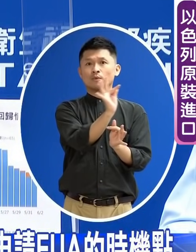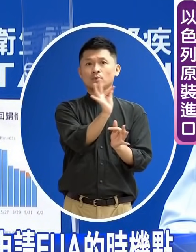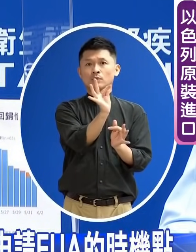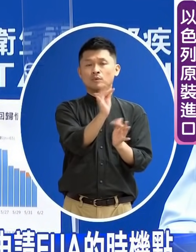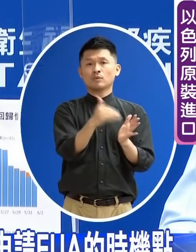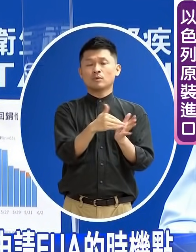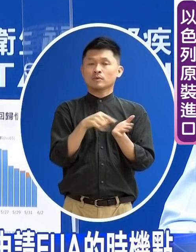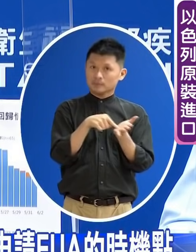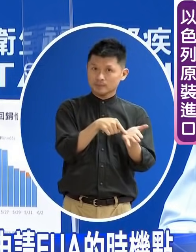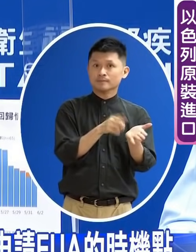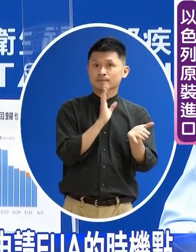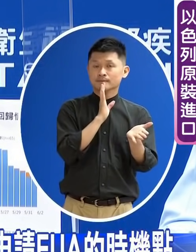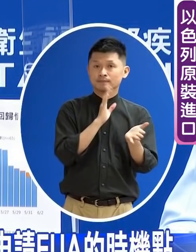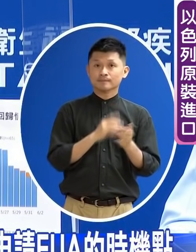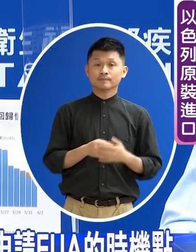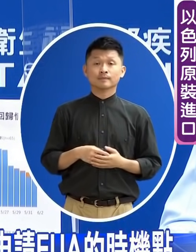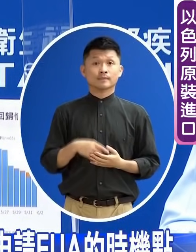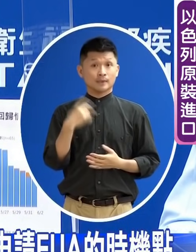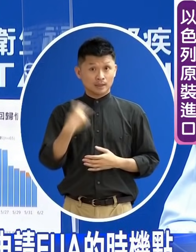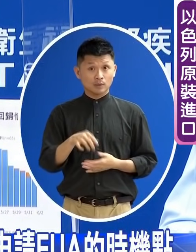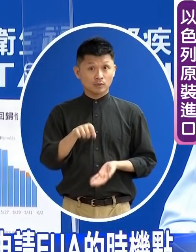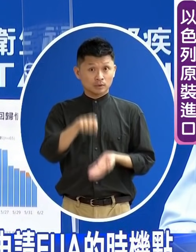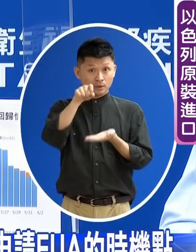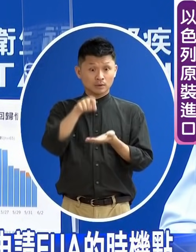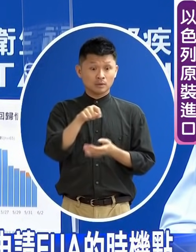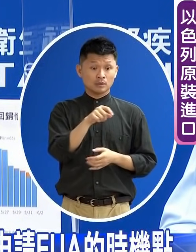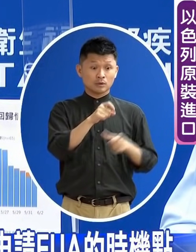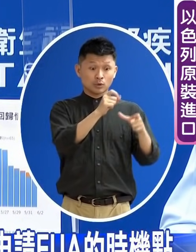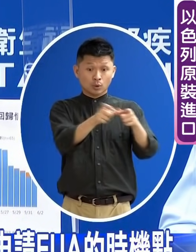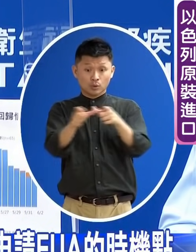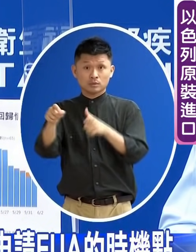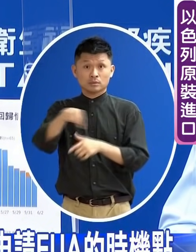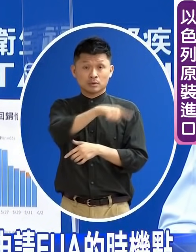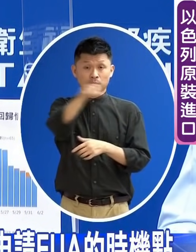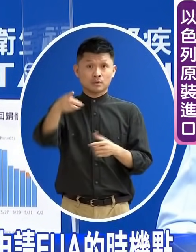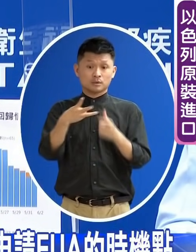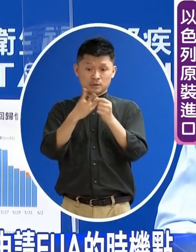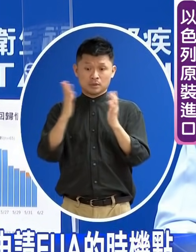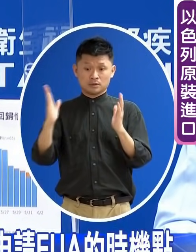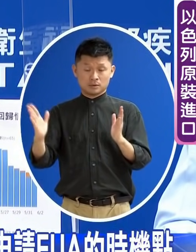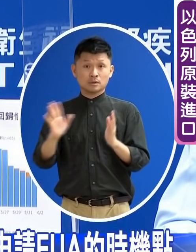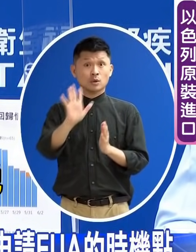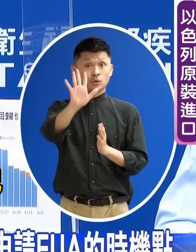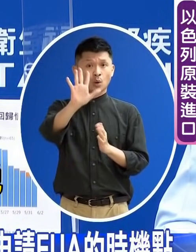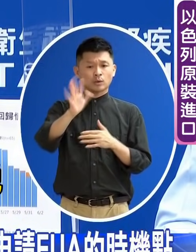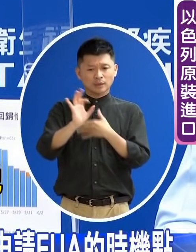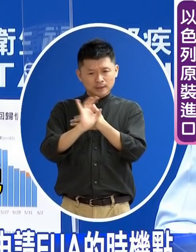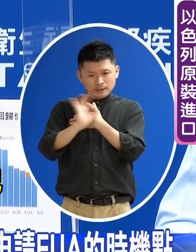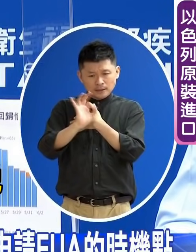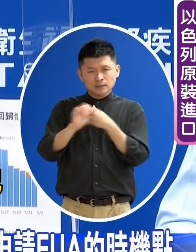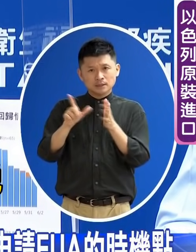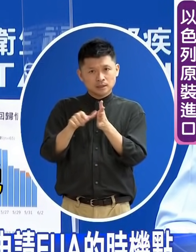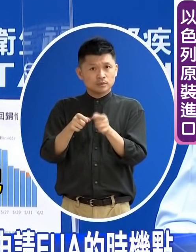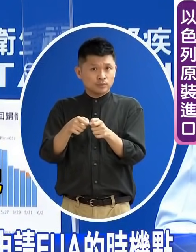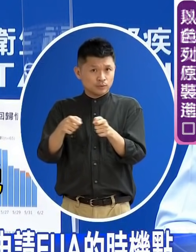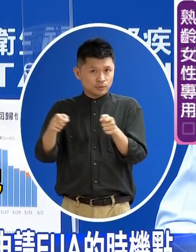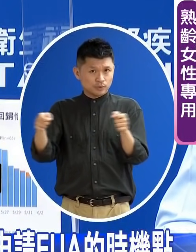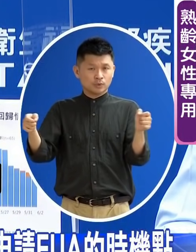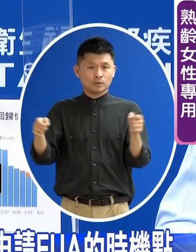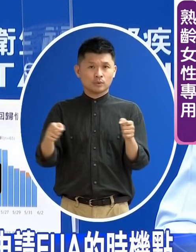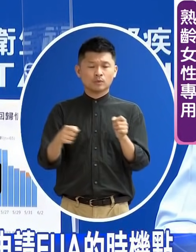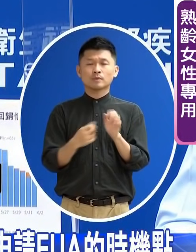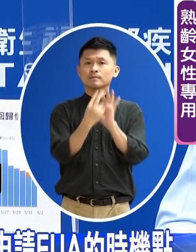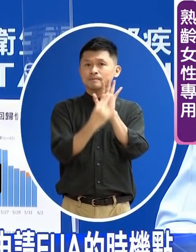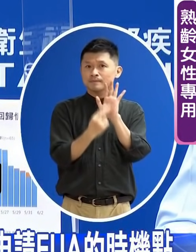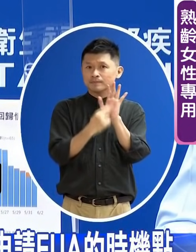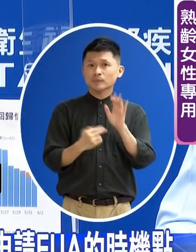那当然后来我也是说大家都有做第三期，可能时间就会比较长。我只是想说一个，就是说